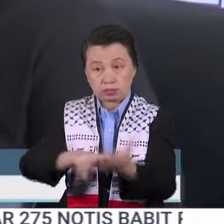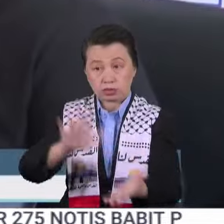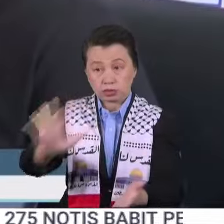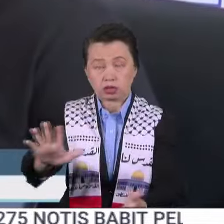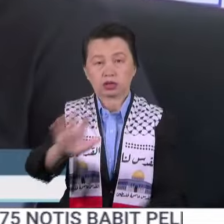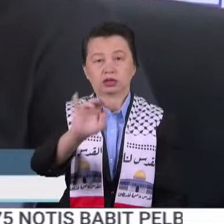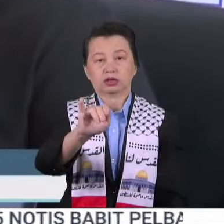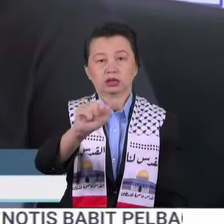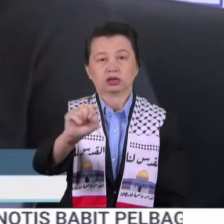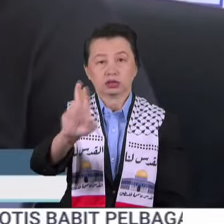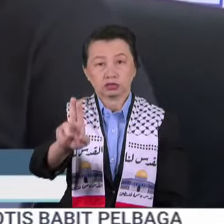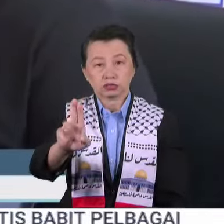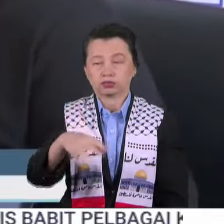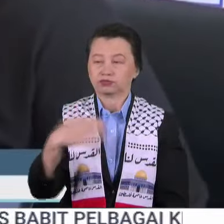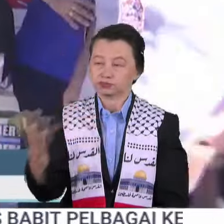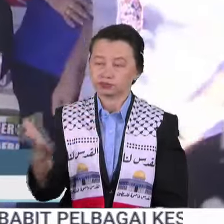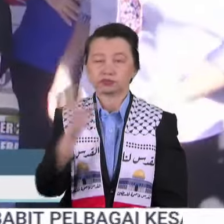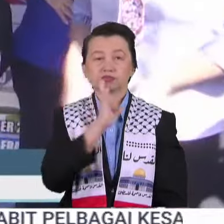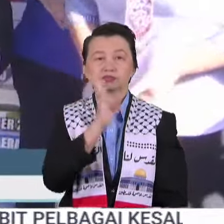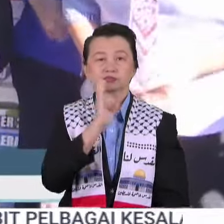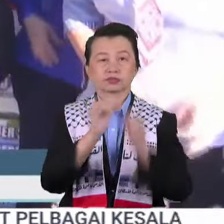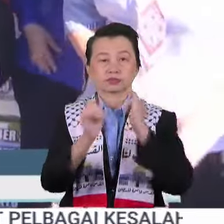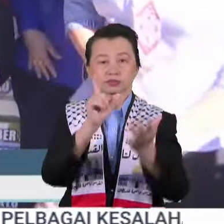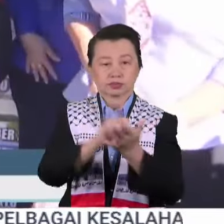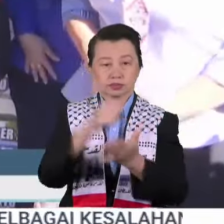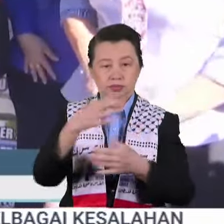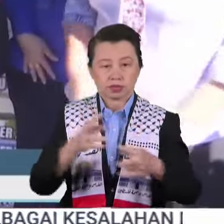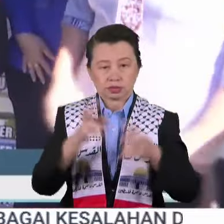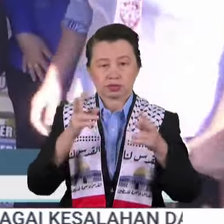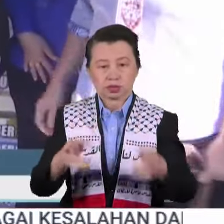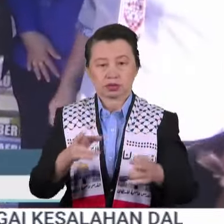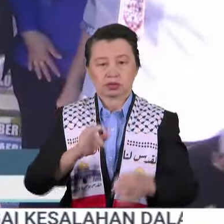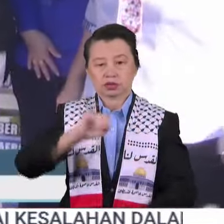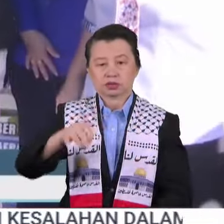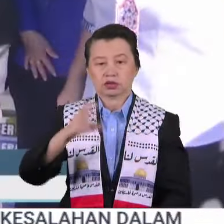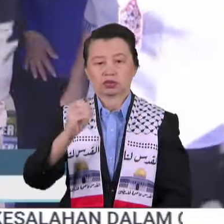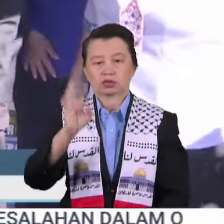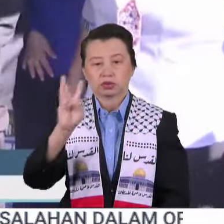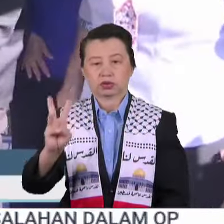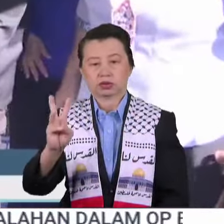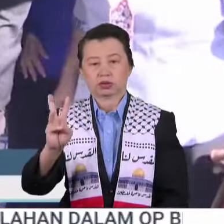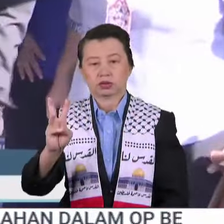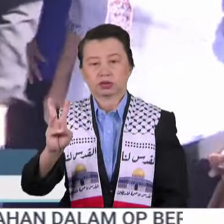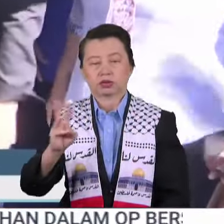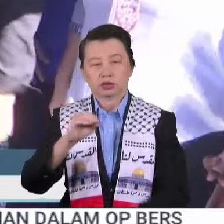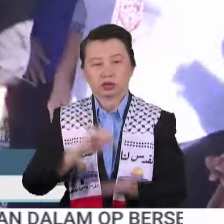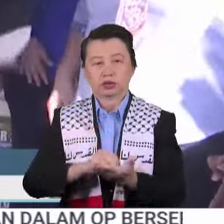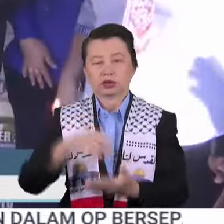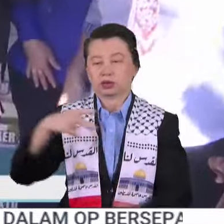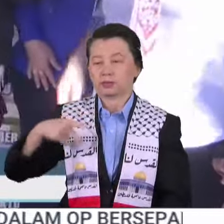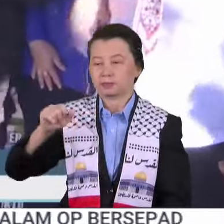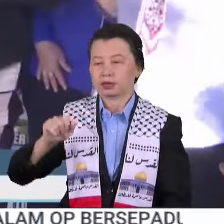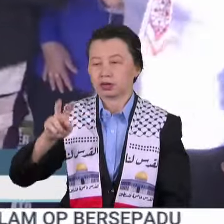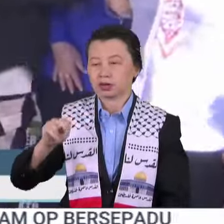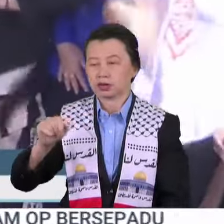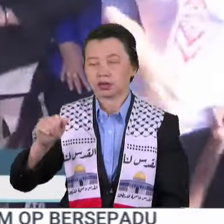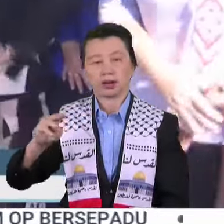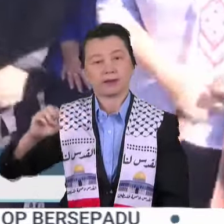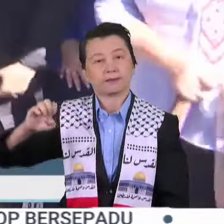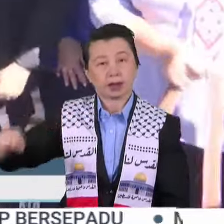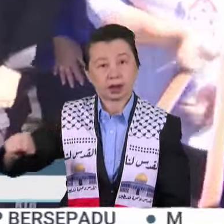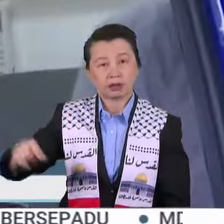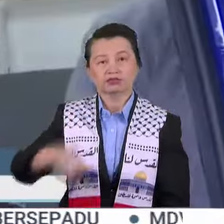issues. Beliau berkata dalam sidang media selepas pelancaran program JOW-JBG di Penampang. Tambah